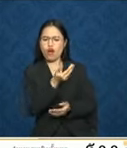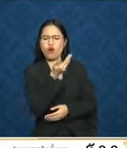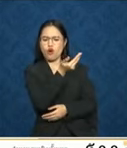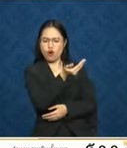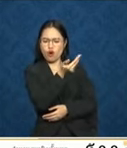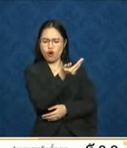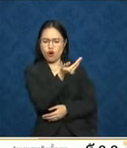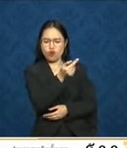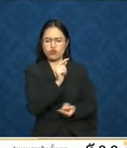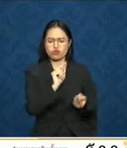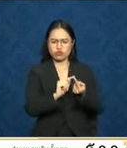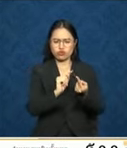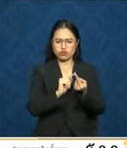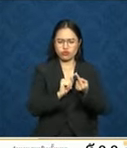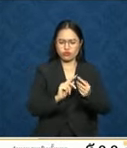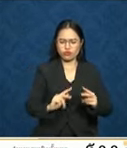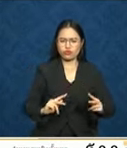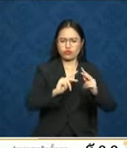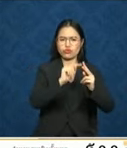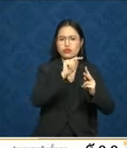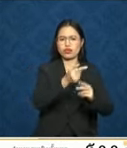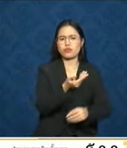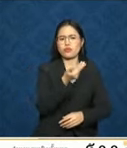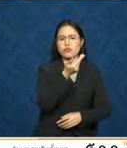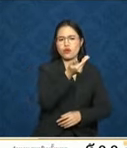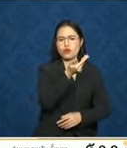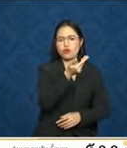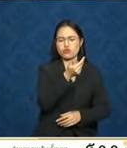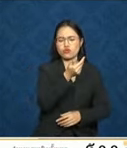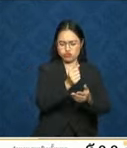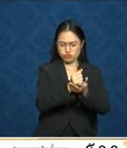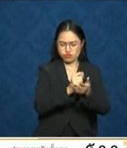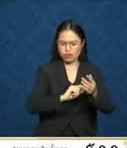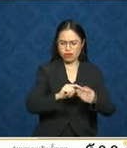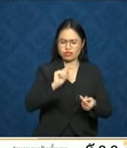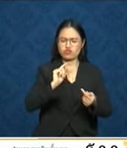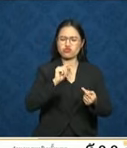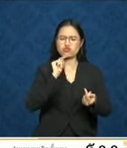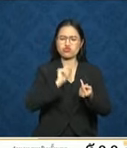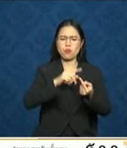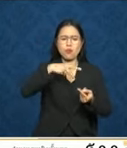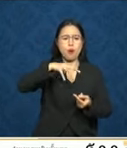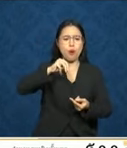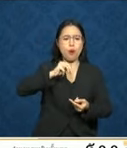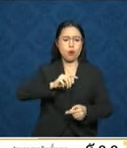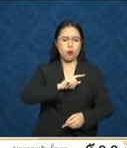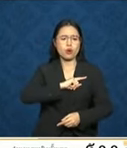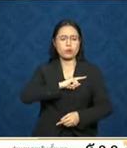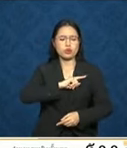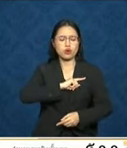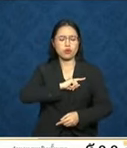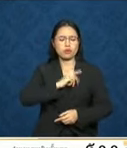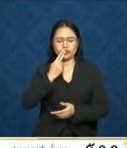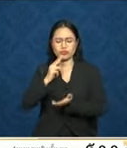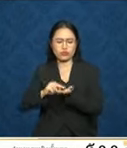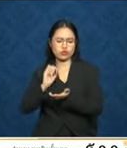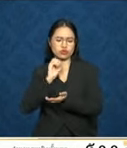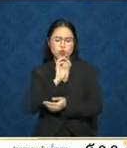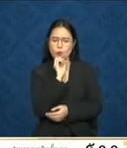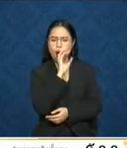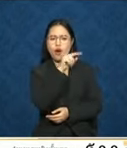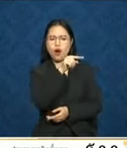กรมพัฒนาสังคมเพราะที่ดินนิคมไม่ได้อยู่ที่กรมที่ดินนะครับรับผิดชอบแต่อยู่ที่กระทรวงพัฒนาสังคมนะครับซึ่งต่างกับที่ดินอื่น